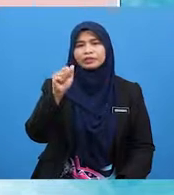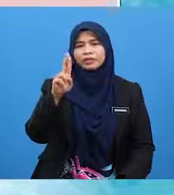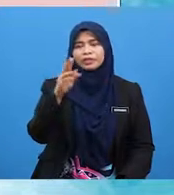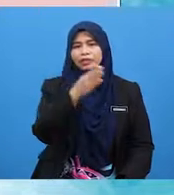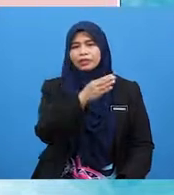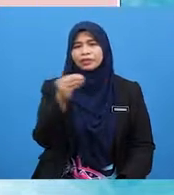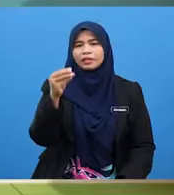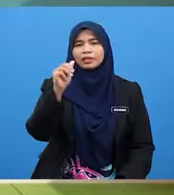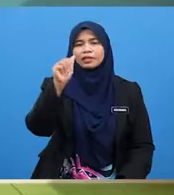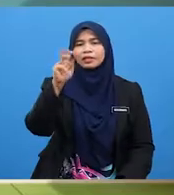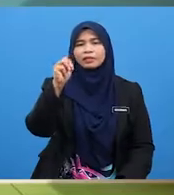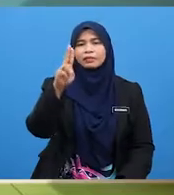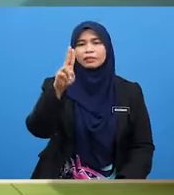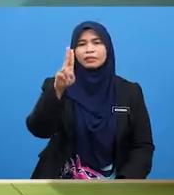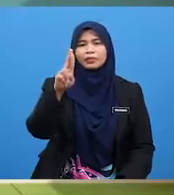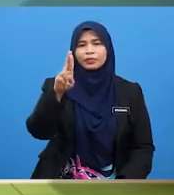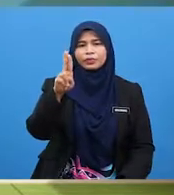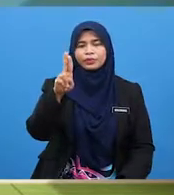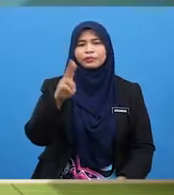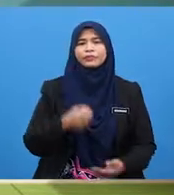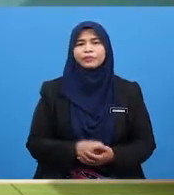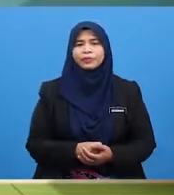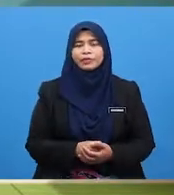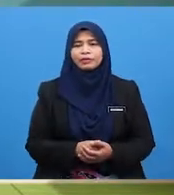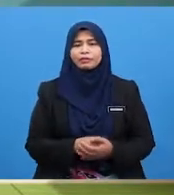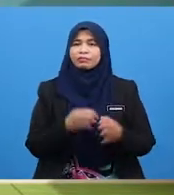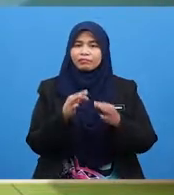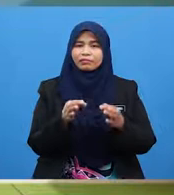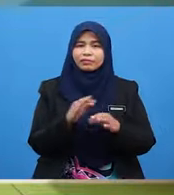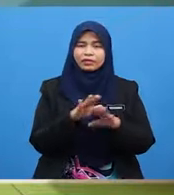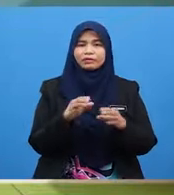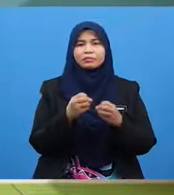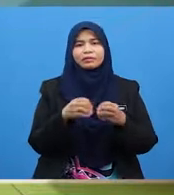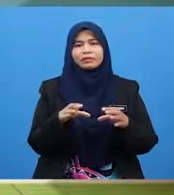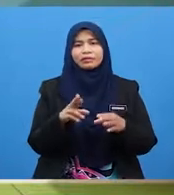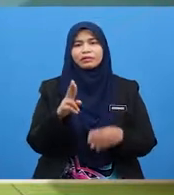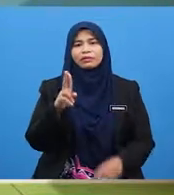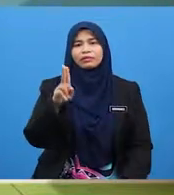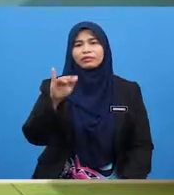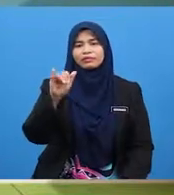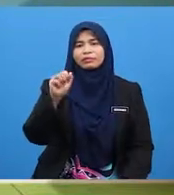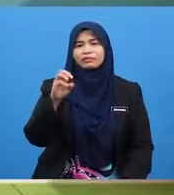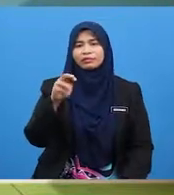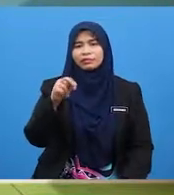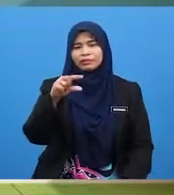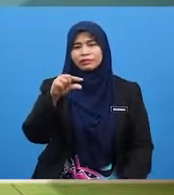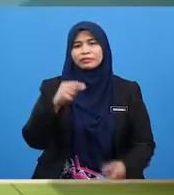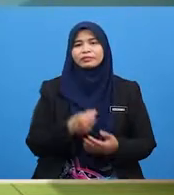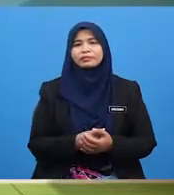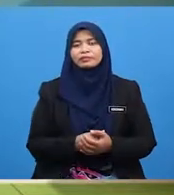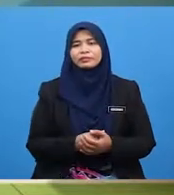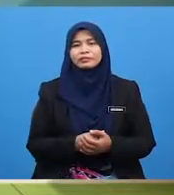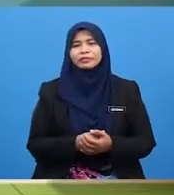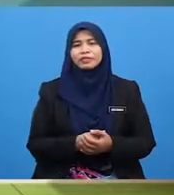Dinar. Murid-murid, kalau tidak dipecahkan ruyung, manakan dapat sagunya. Itulah